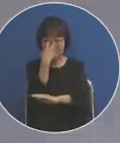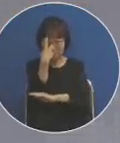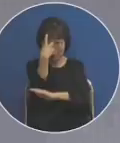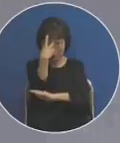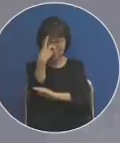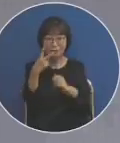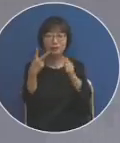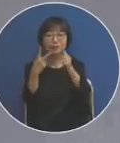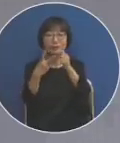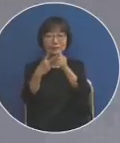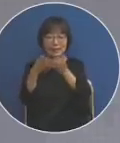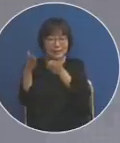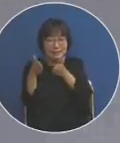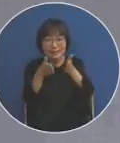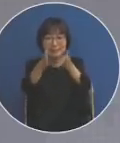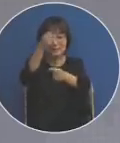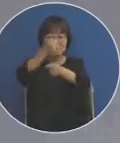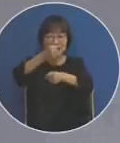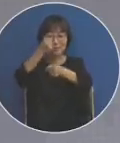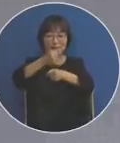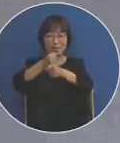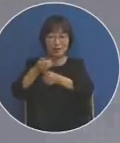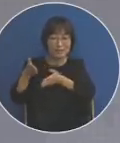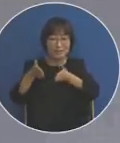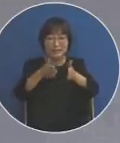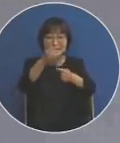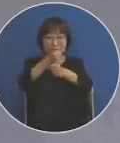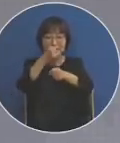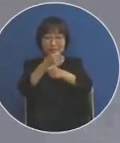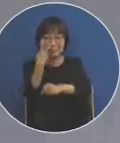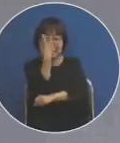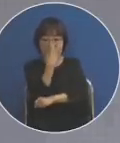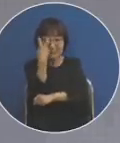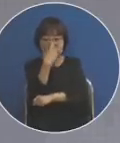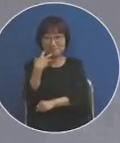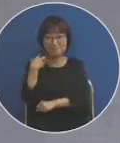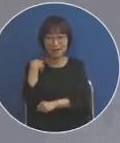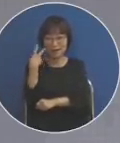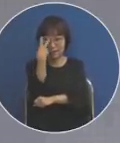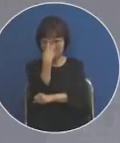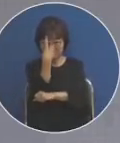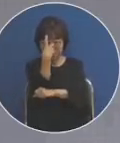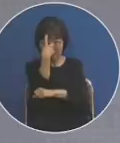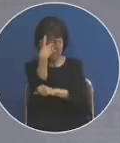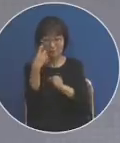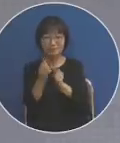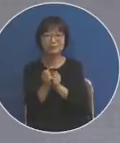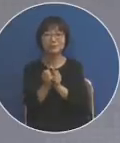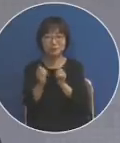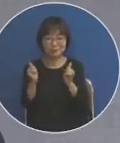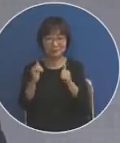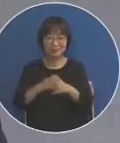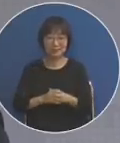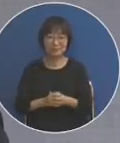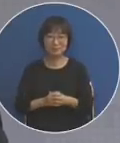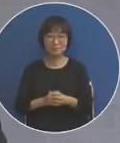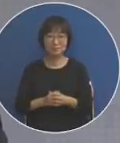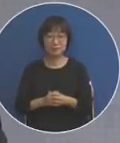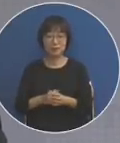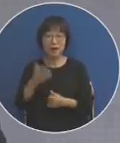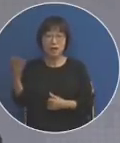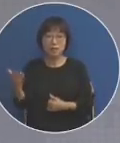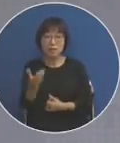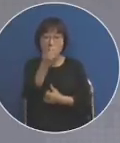a watchman to build and protect the way. 오늘 뭐라고 되어 있습니까? What does it say? 성문으로 나아가라. It says to go into the gates. 두 번이나 반복해서